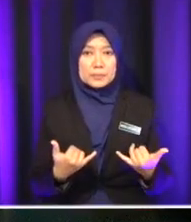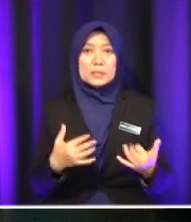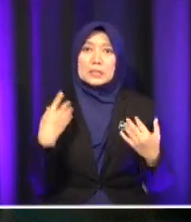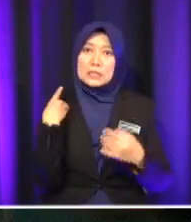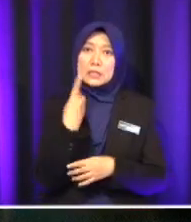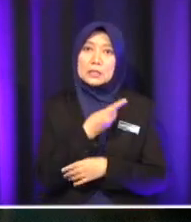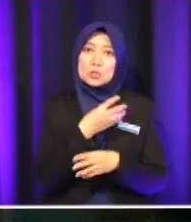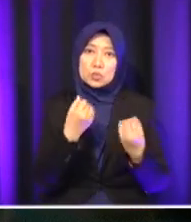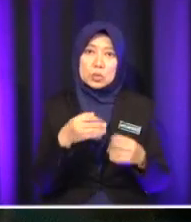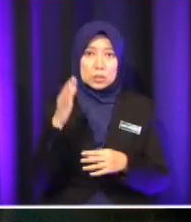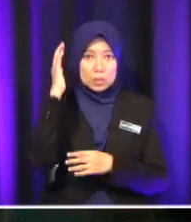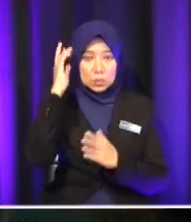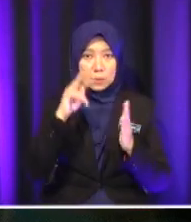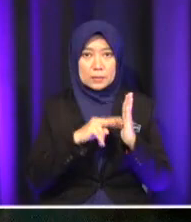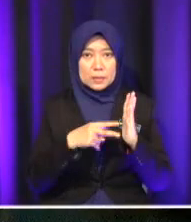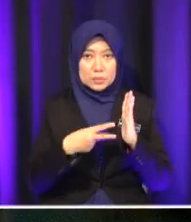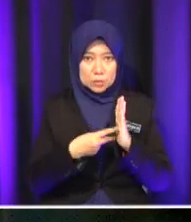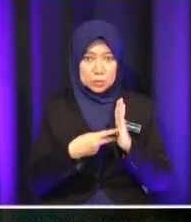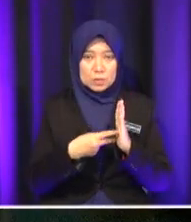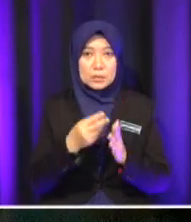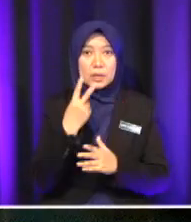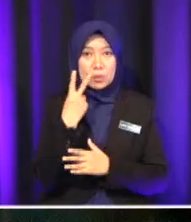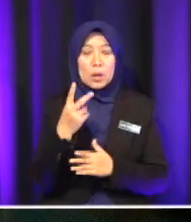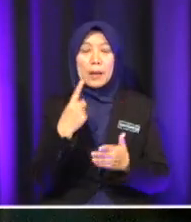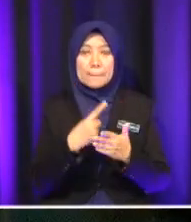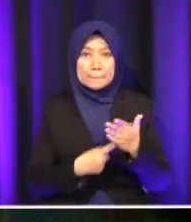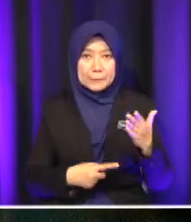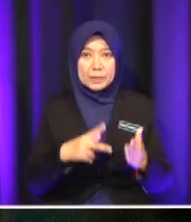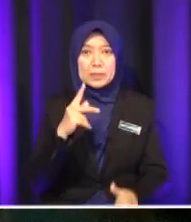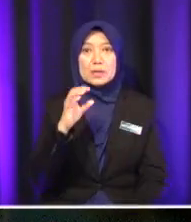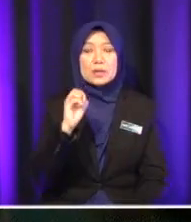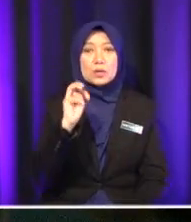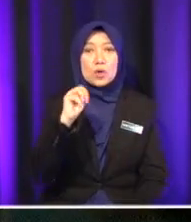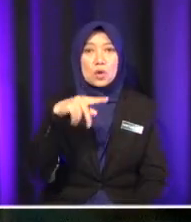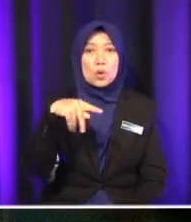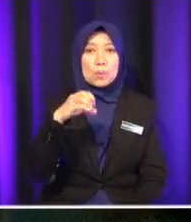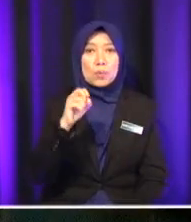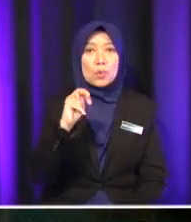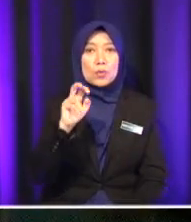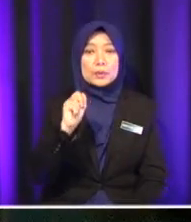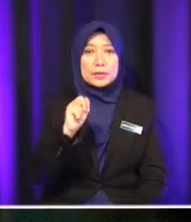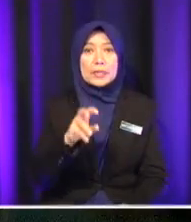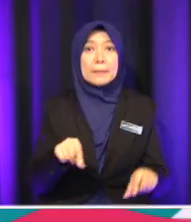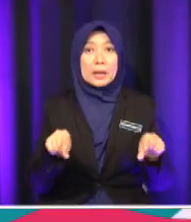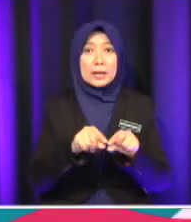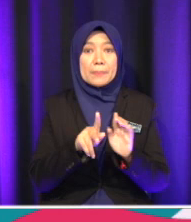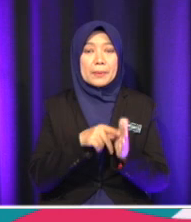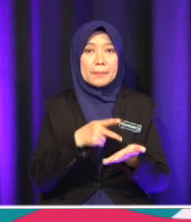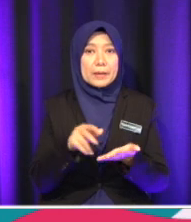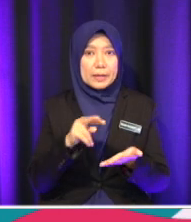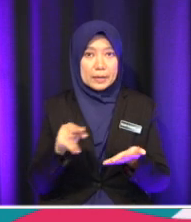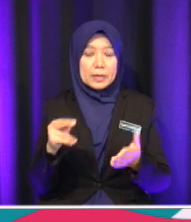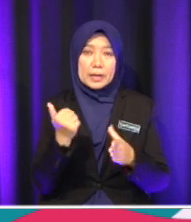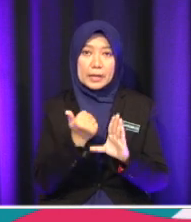sekarang kita lihat kepada komponen imbangan pembayaran kita ada tiga komponen yang pertama ecosmase